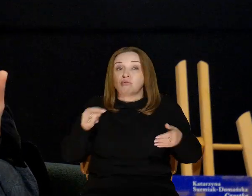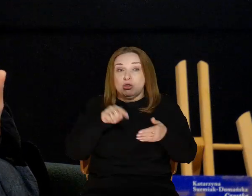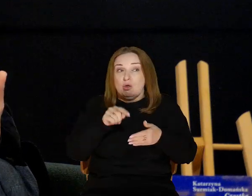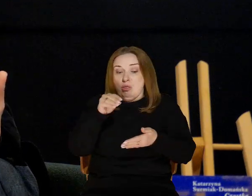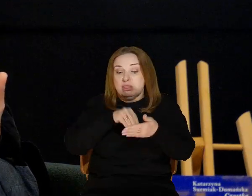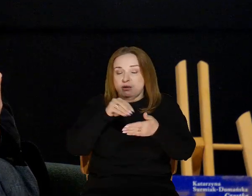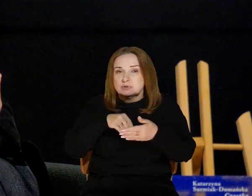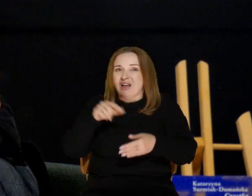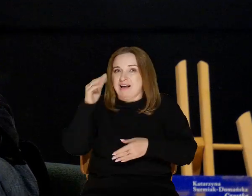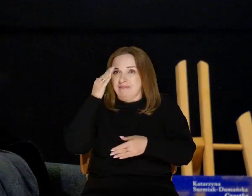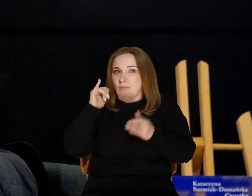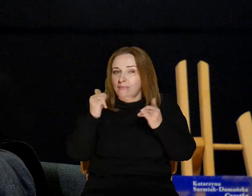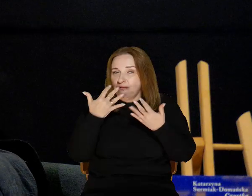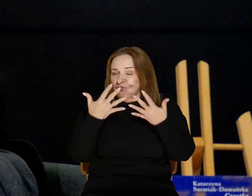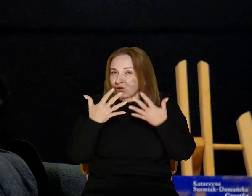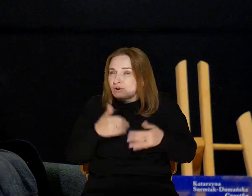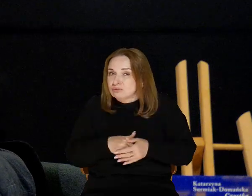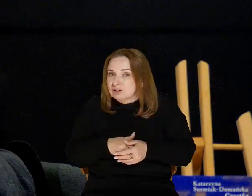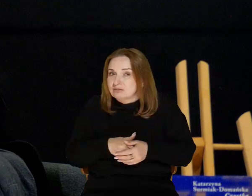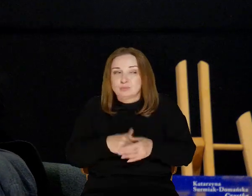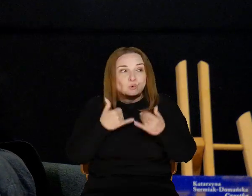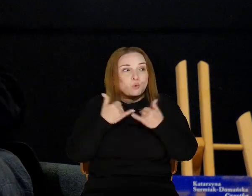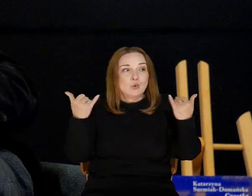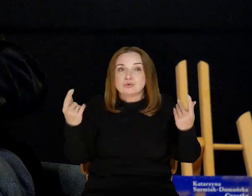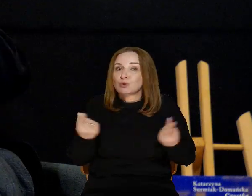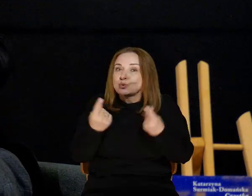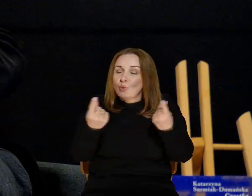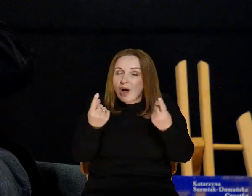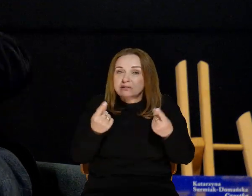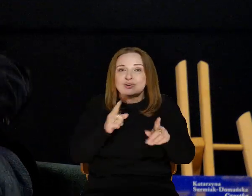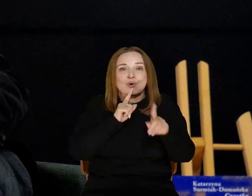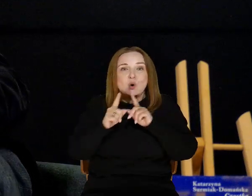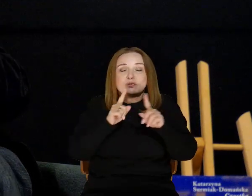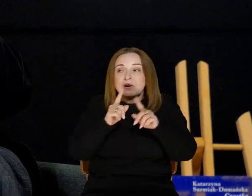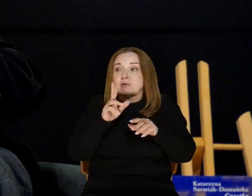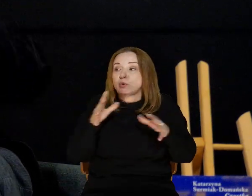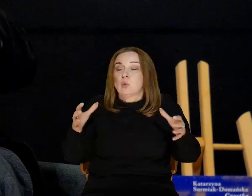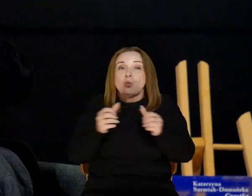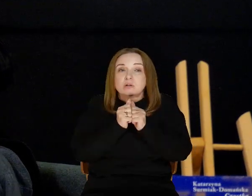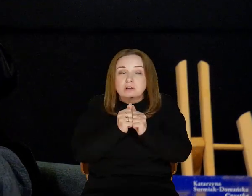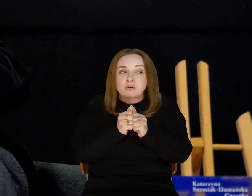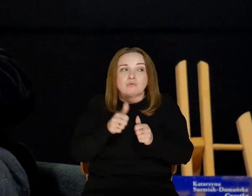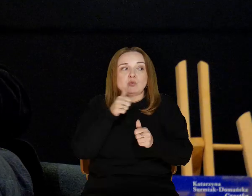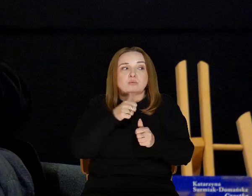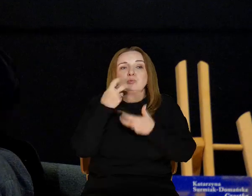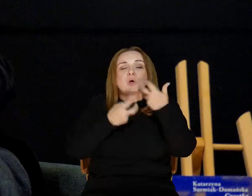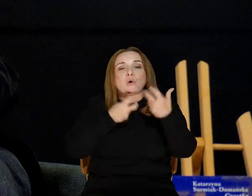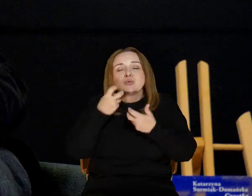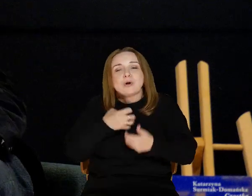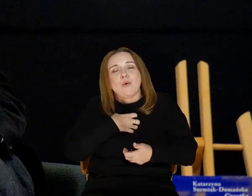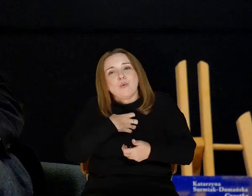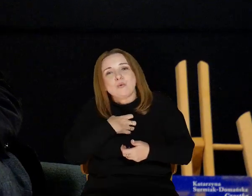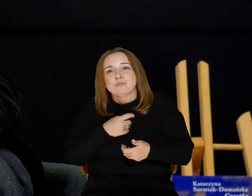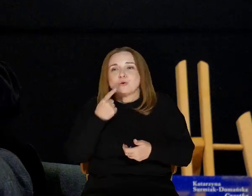jest bez, znaczy właśnie to jest, że w różnych tych sytuacjach, prawda, jak rozmawiamy z ocalałymi, to oni często próbują szukać jakichś właśnie